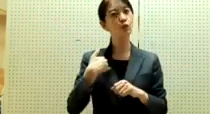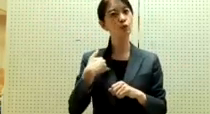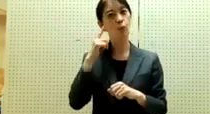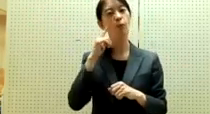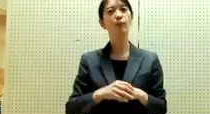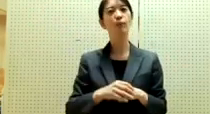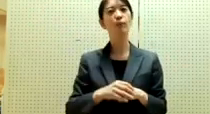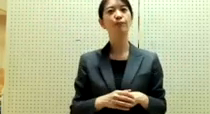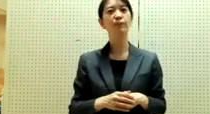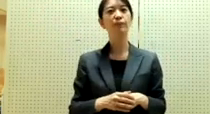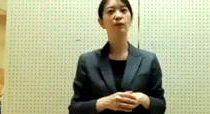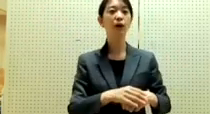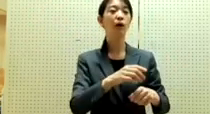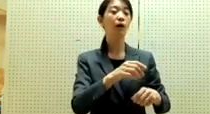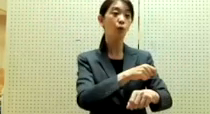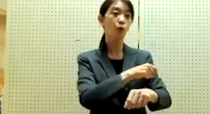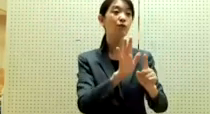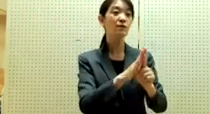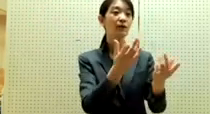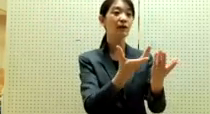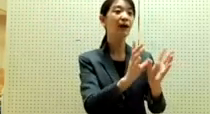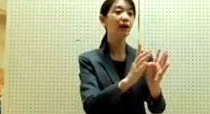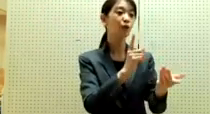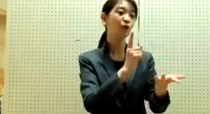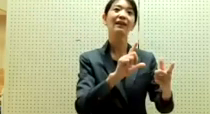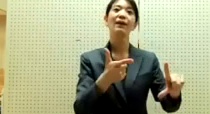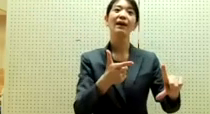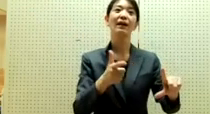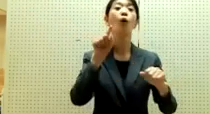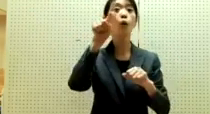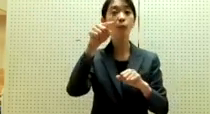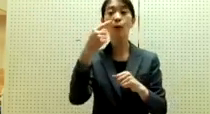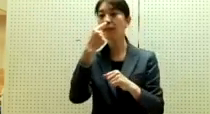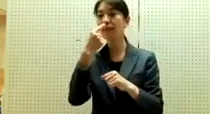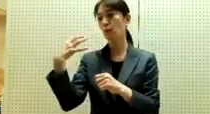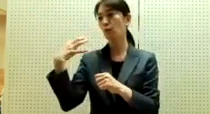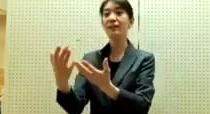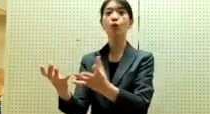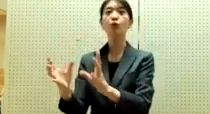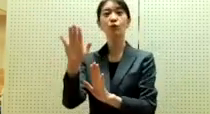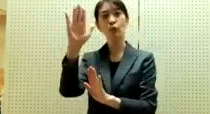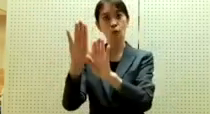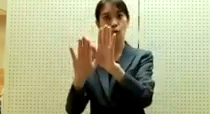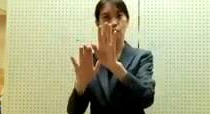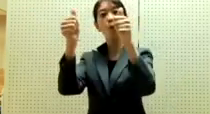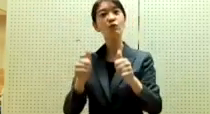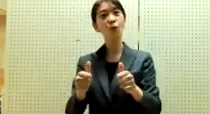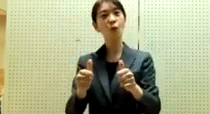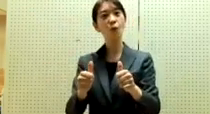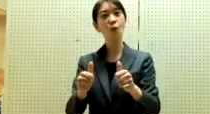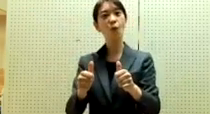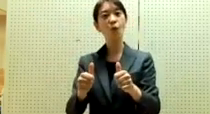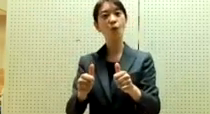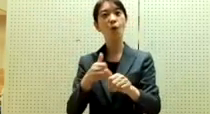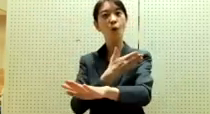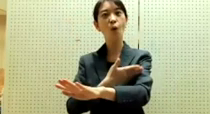けの話ではなくてこれ例えば私のクラスの様子ですけれども国語でですね物語教材読んでるところです